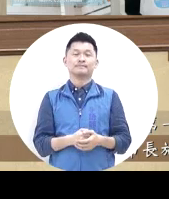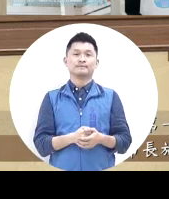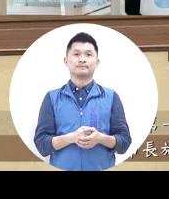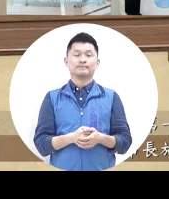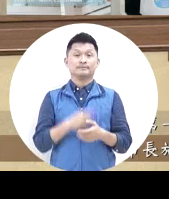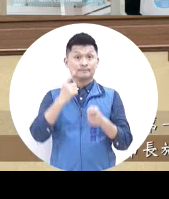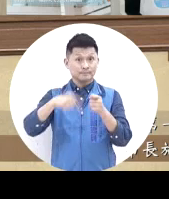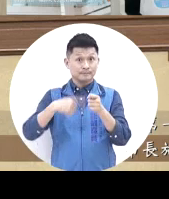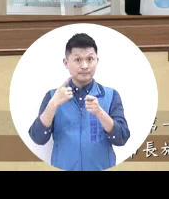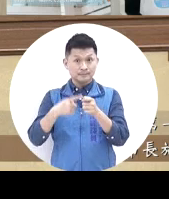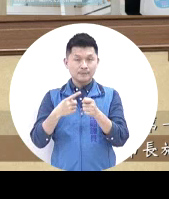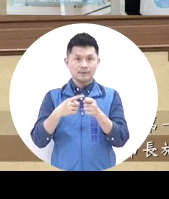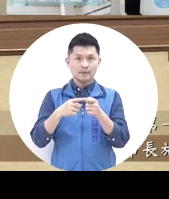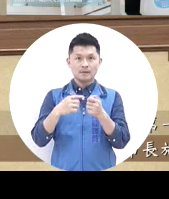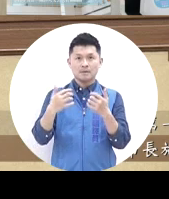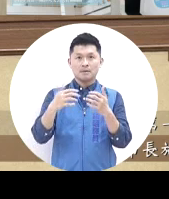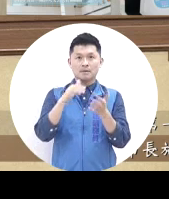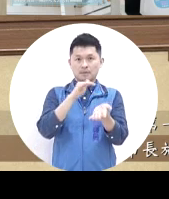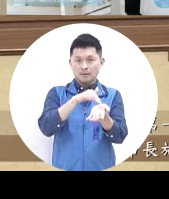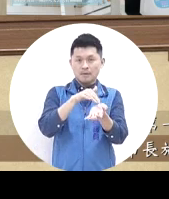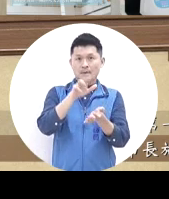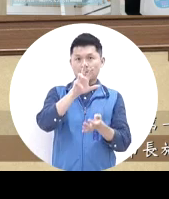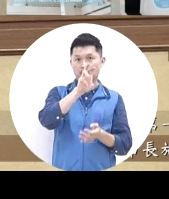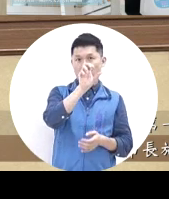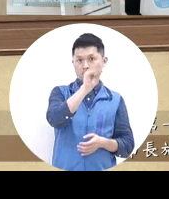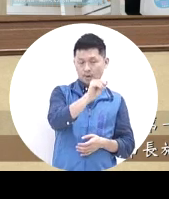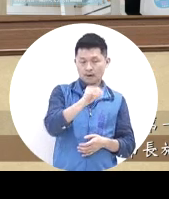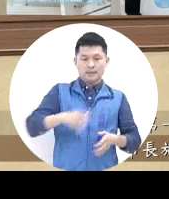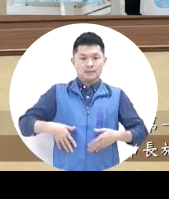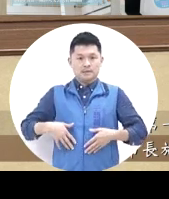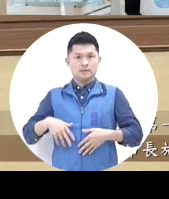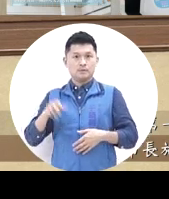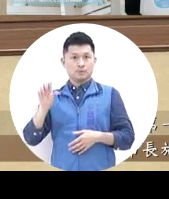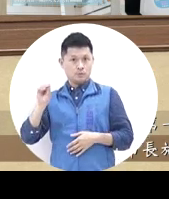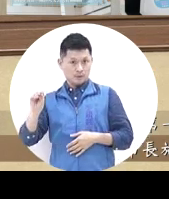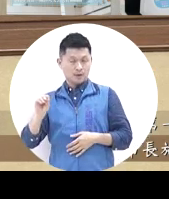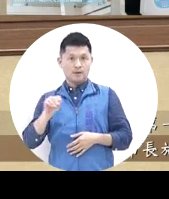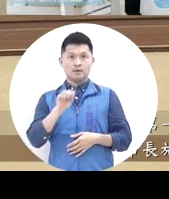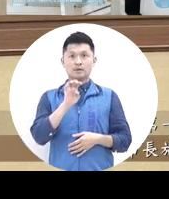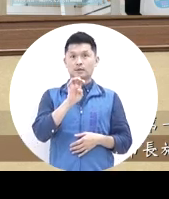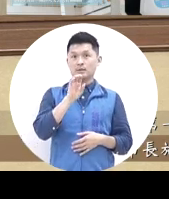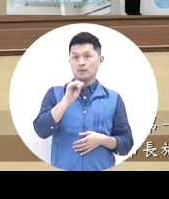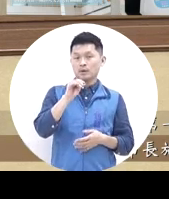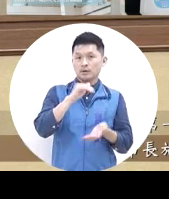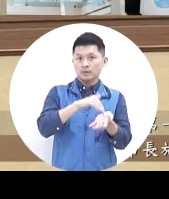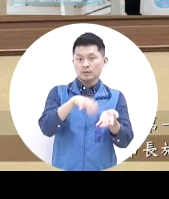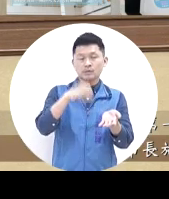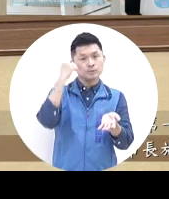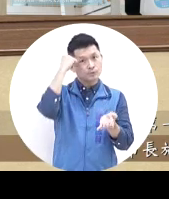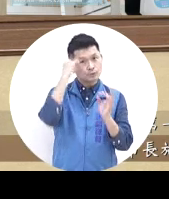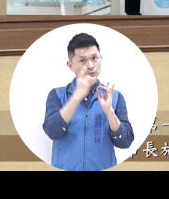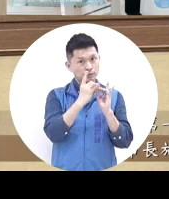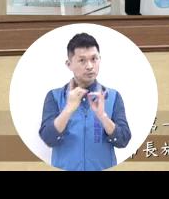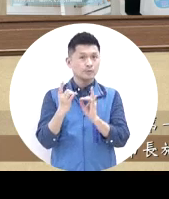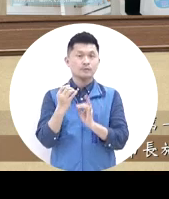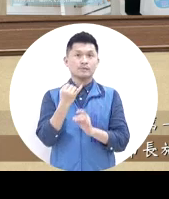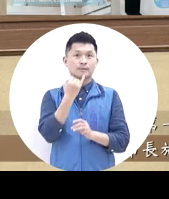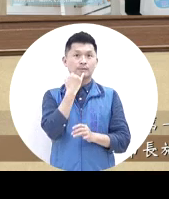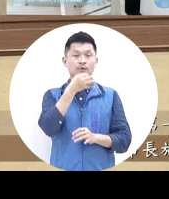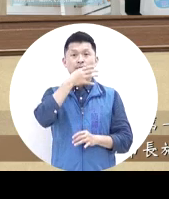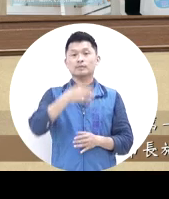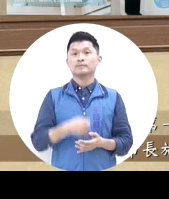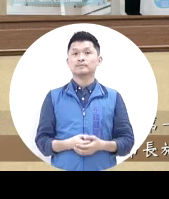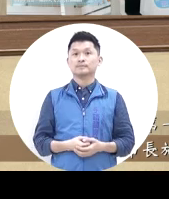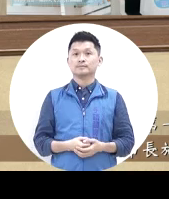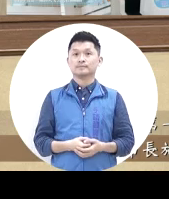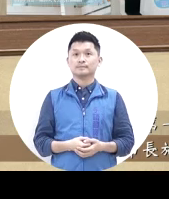提供85万的门诊、5万的急诊，还有20万的住院的床数。 那至于